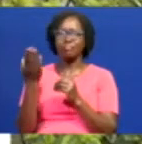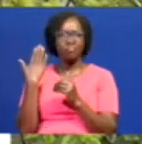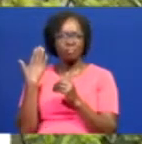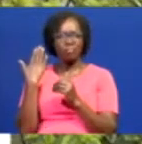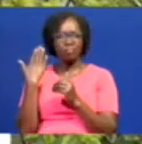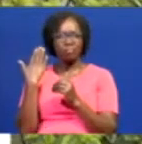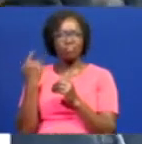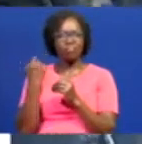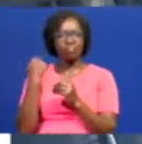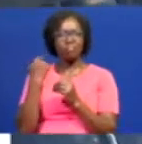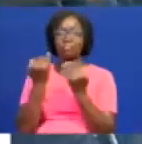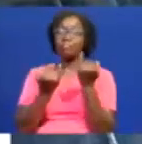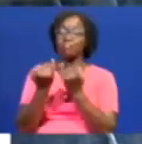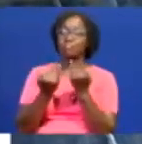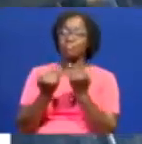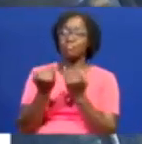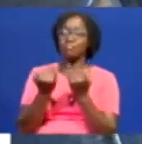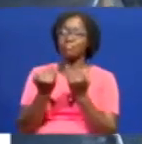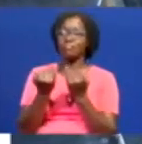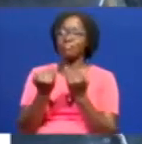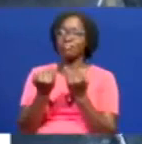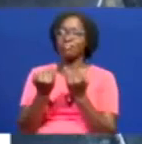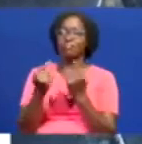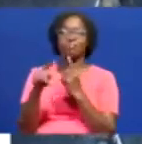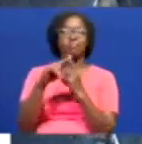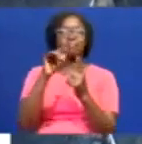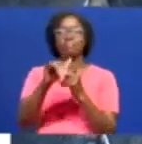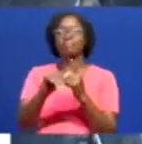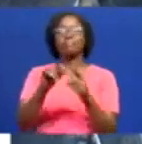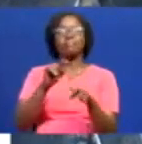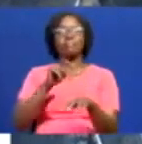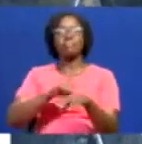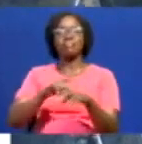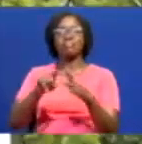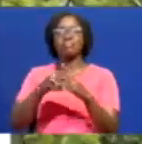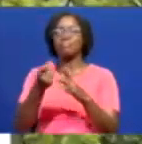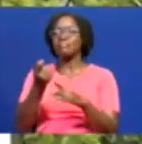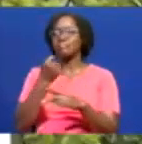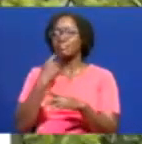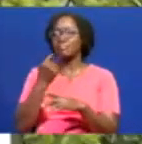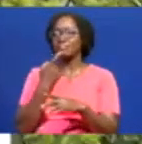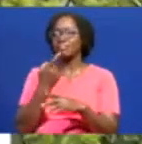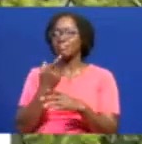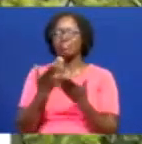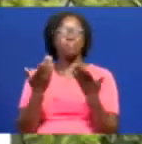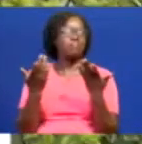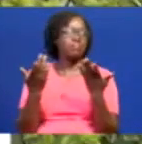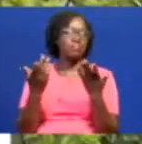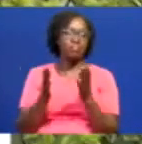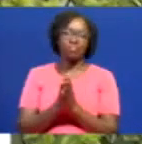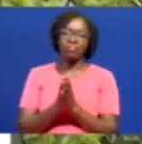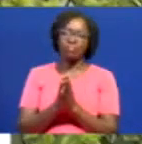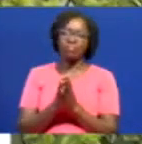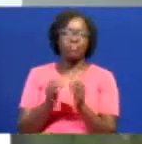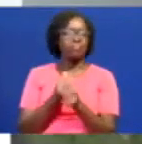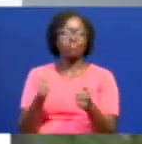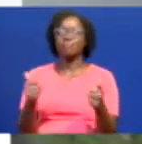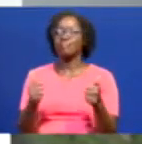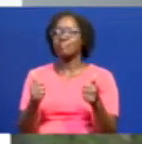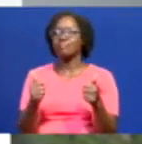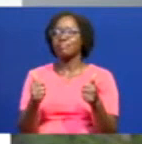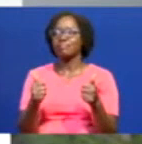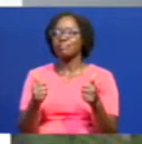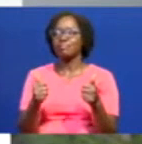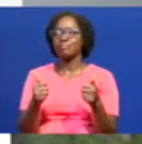as of yesterday on Saturday. You know, I'm positive that once I start medication, I mean, it shall be well.